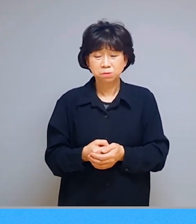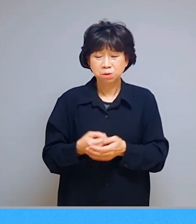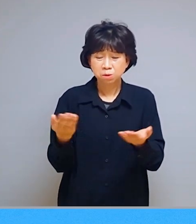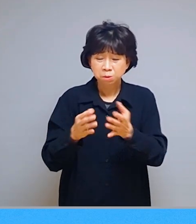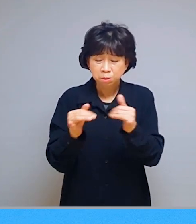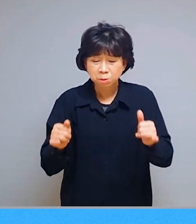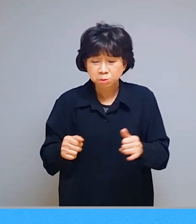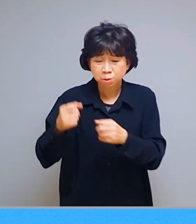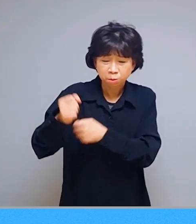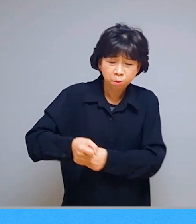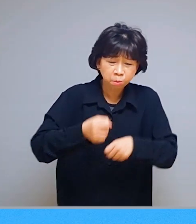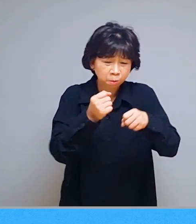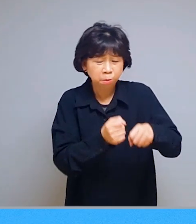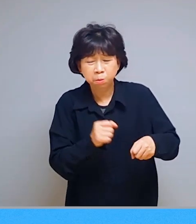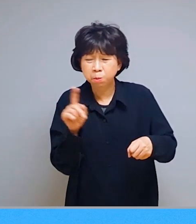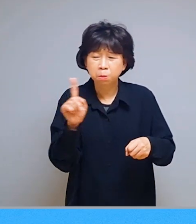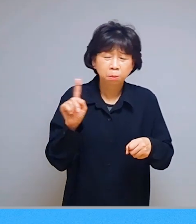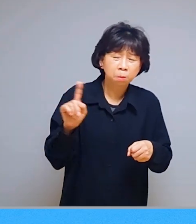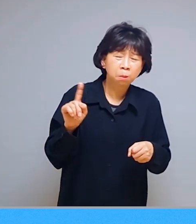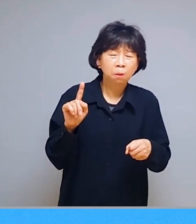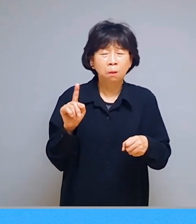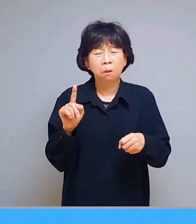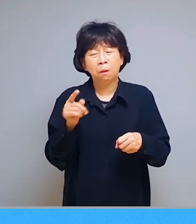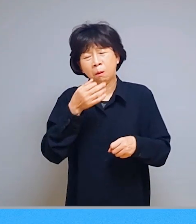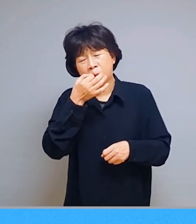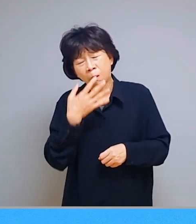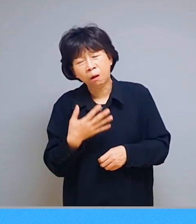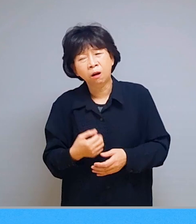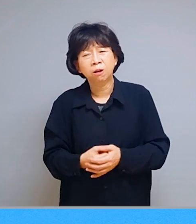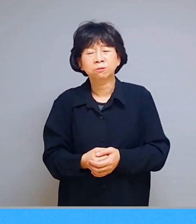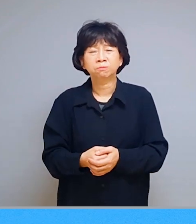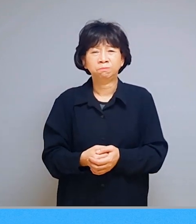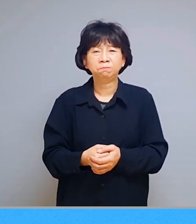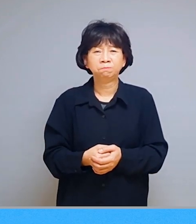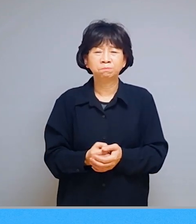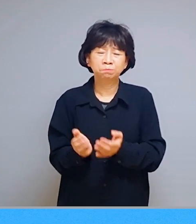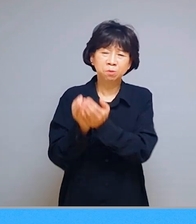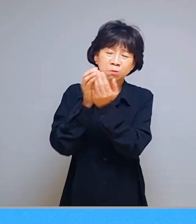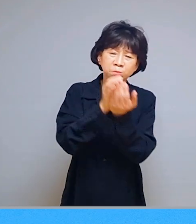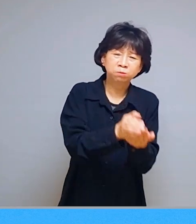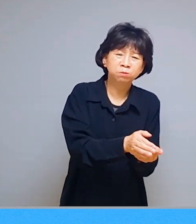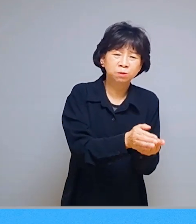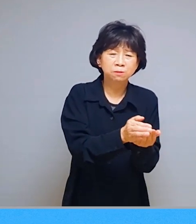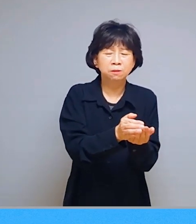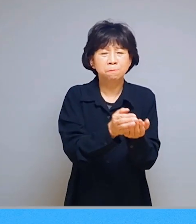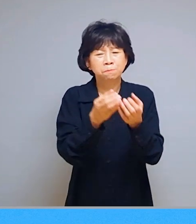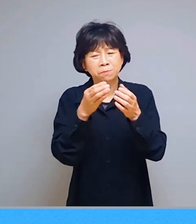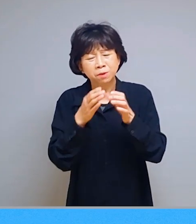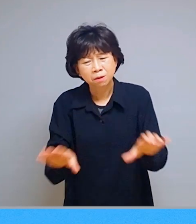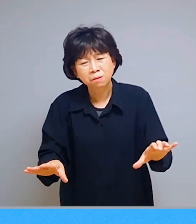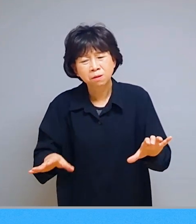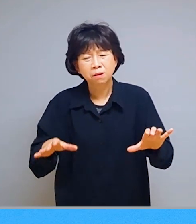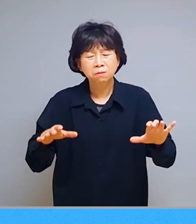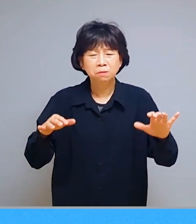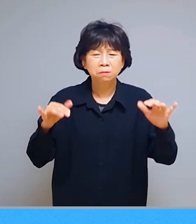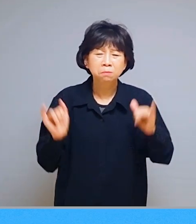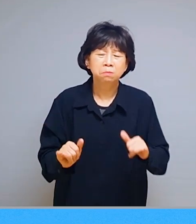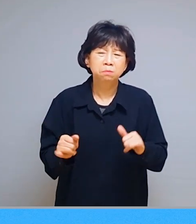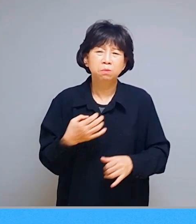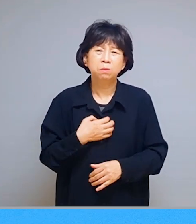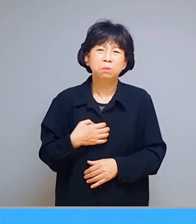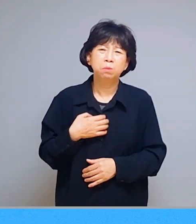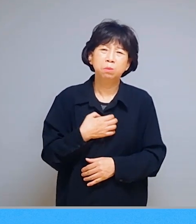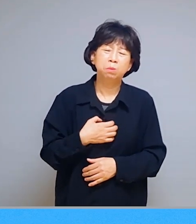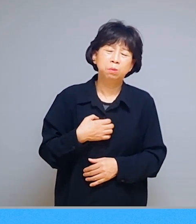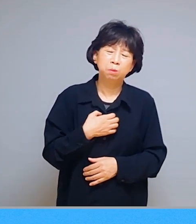겁니다. 동서남북이 어디인지 분간이 안 되는 거예요. 그냥 배가 표류할 지경에 놓인 겁니다.